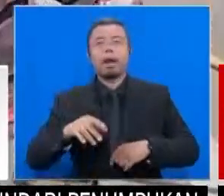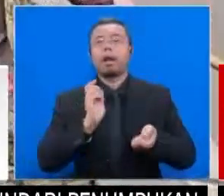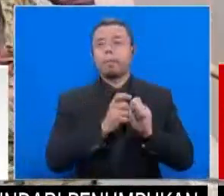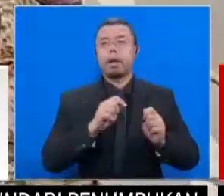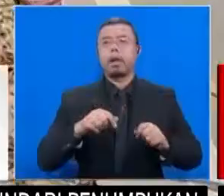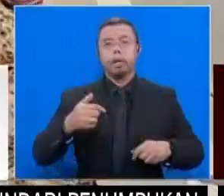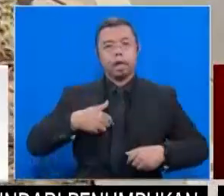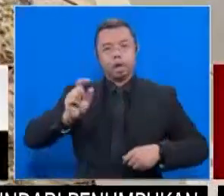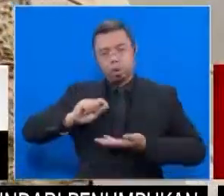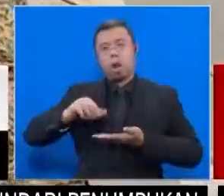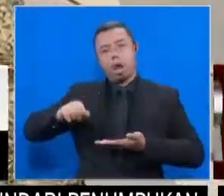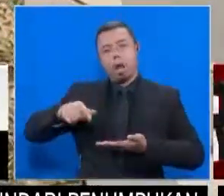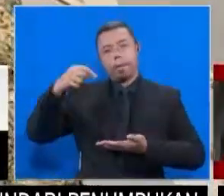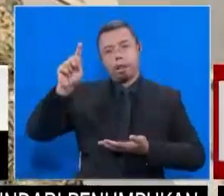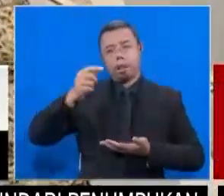Sekolah, masih sekolah.